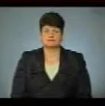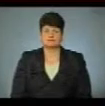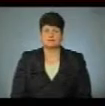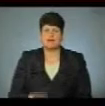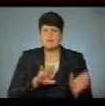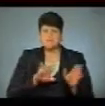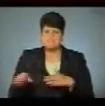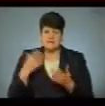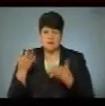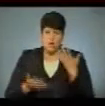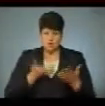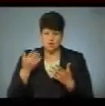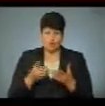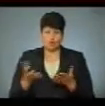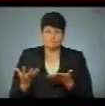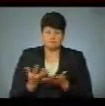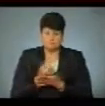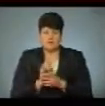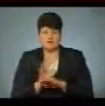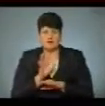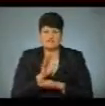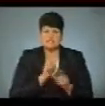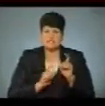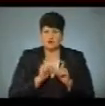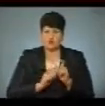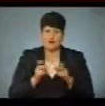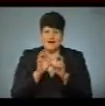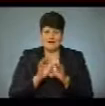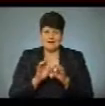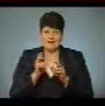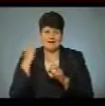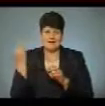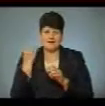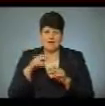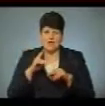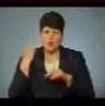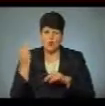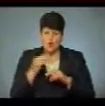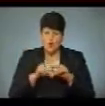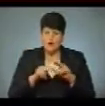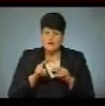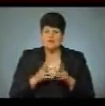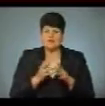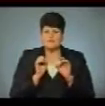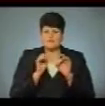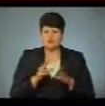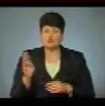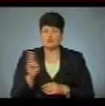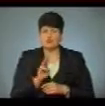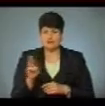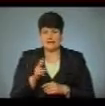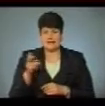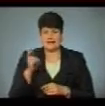Після розкопок знахідки відправлять до Інституту археології, там їх досліджуватимуть. Бронзові предмети віддадуть у Шумський краєзнавчий